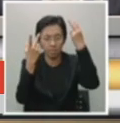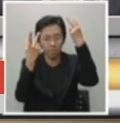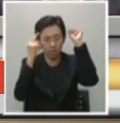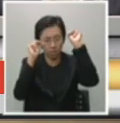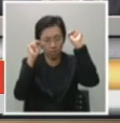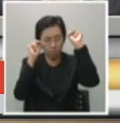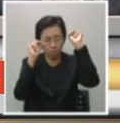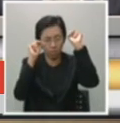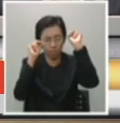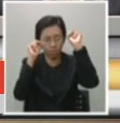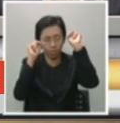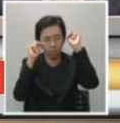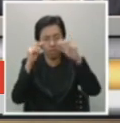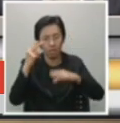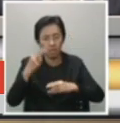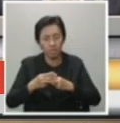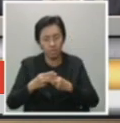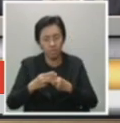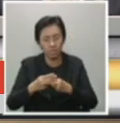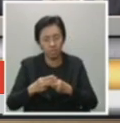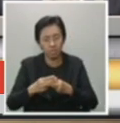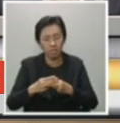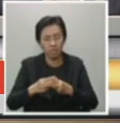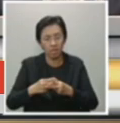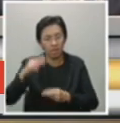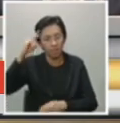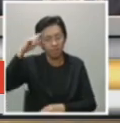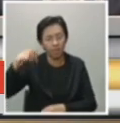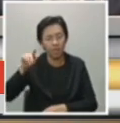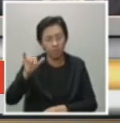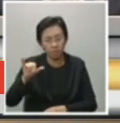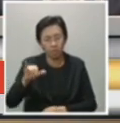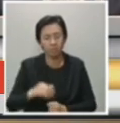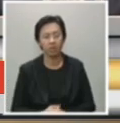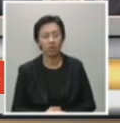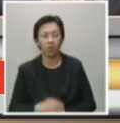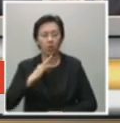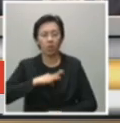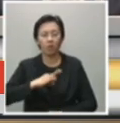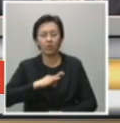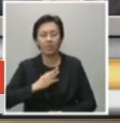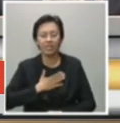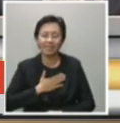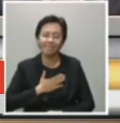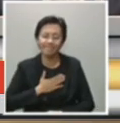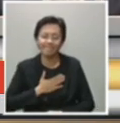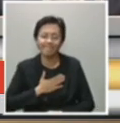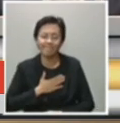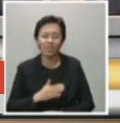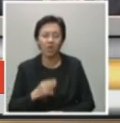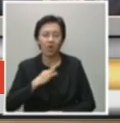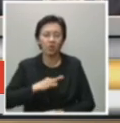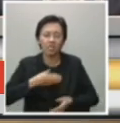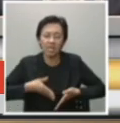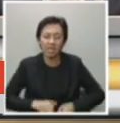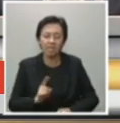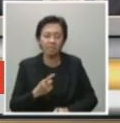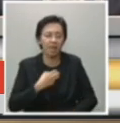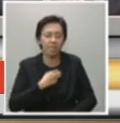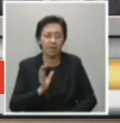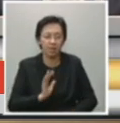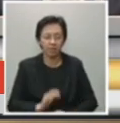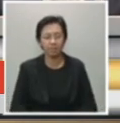นตรีชื่อพลเอกประยุทธ์จันทร์โอชาความรู้สึกก็คงจะเรียกว่าไม่อยากจะเกิดมาอีกครั้งเล